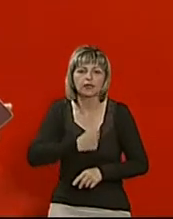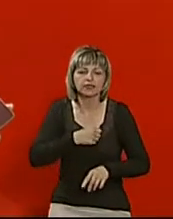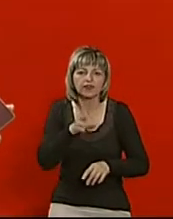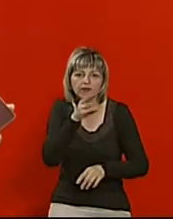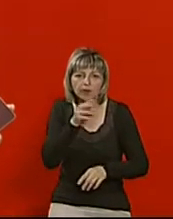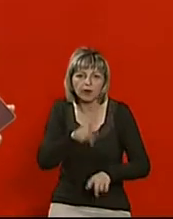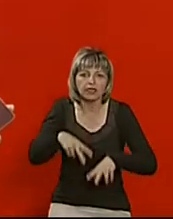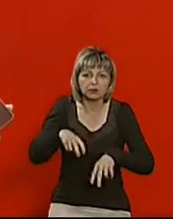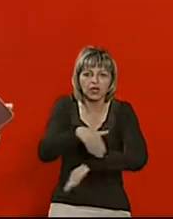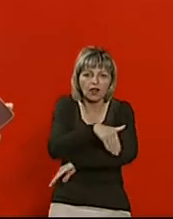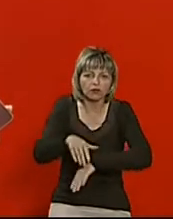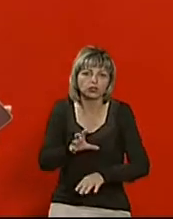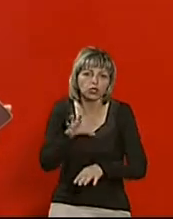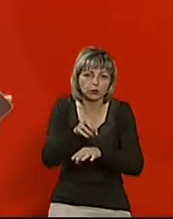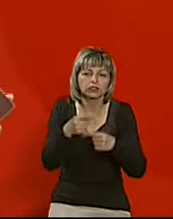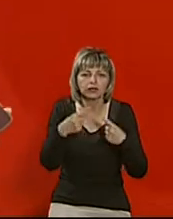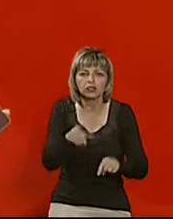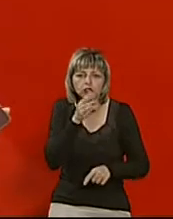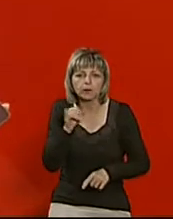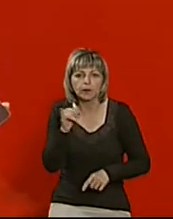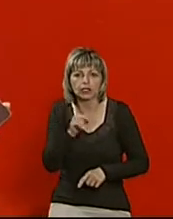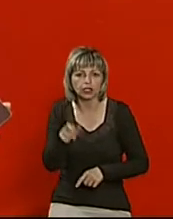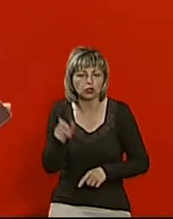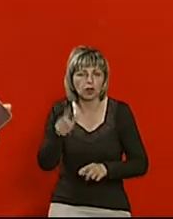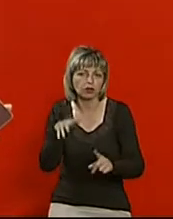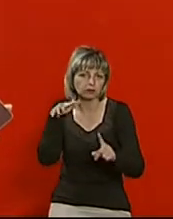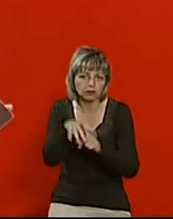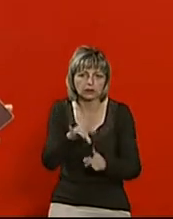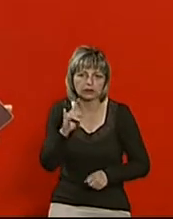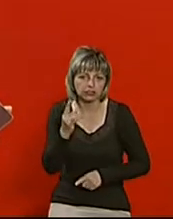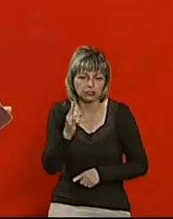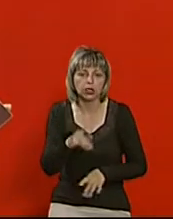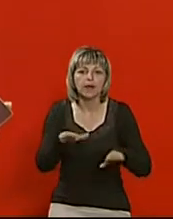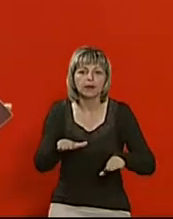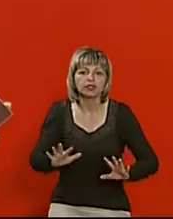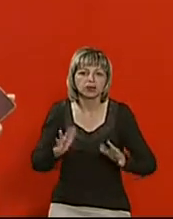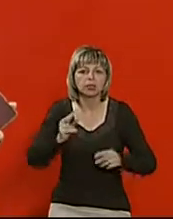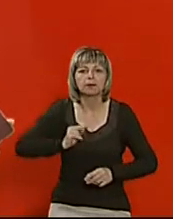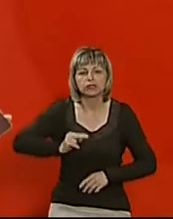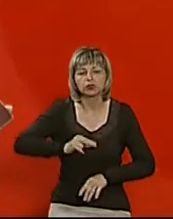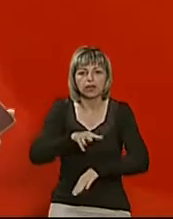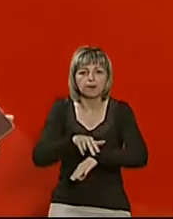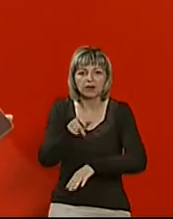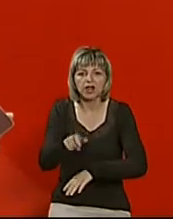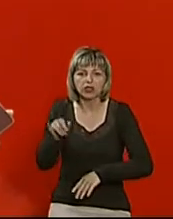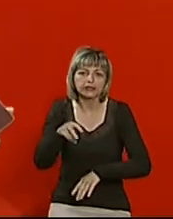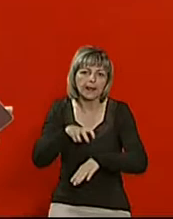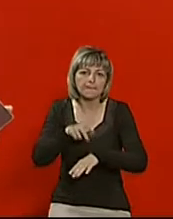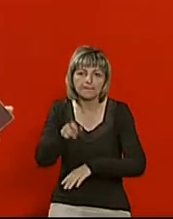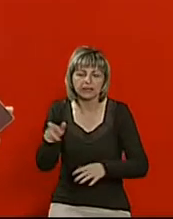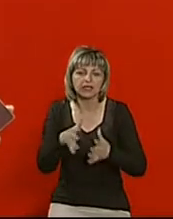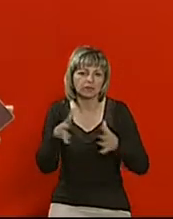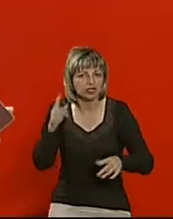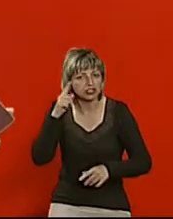вулицями, кидався на перехожих та інших собак. Потім накинувся на дитину. На місці події працювали правоохоронці та медики.